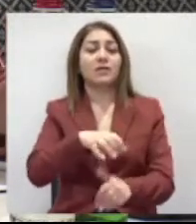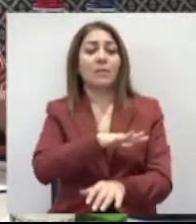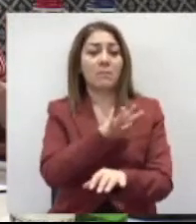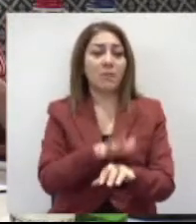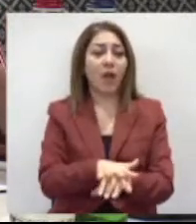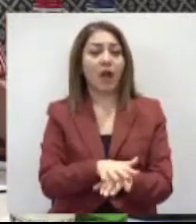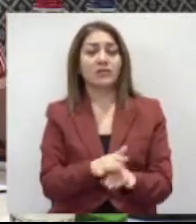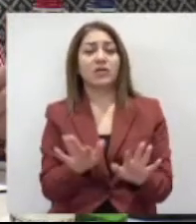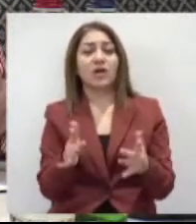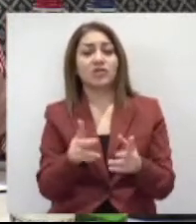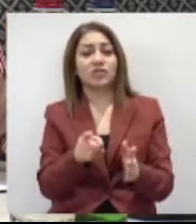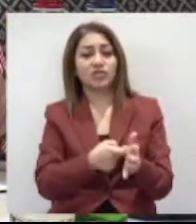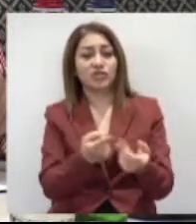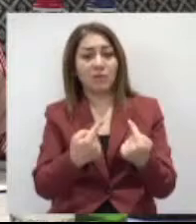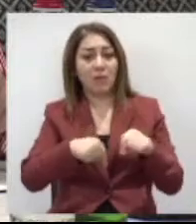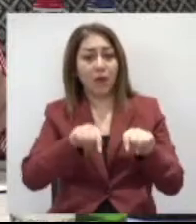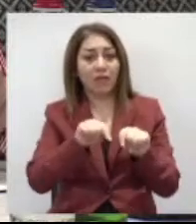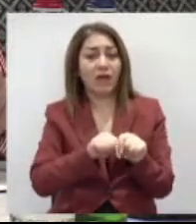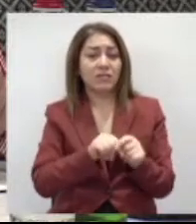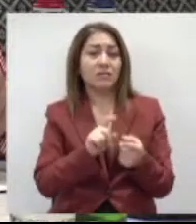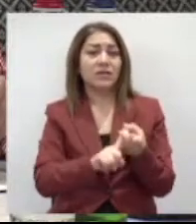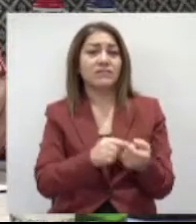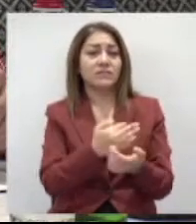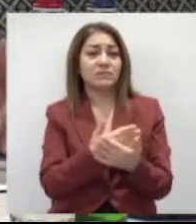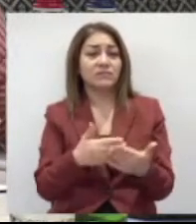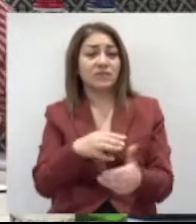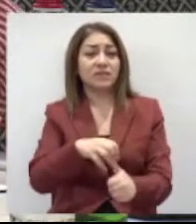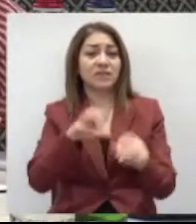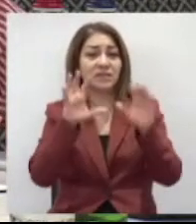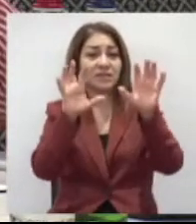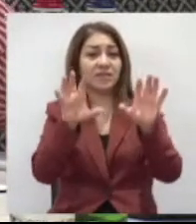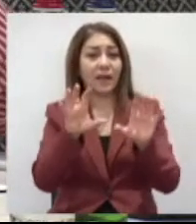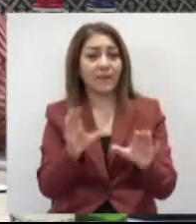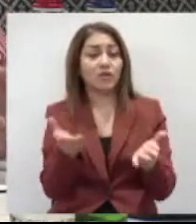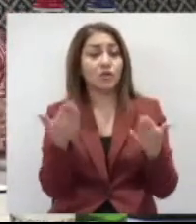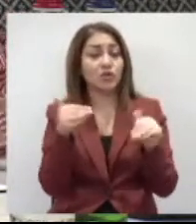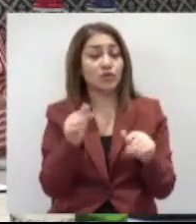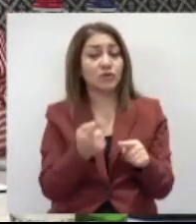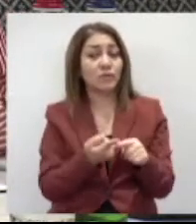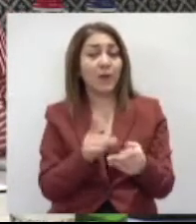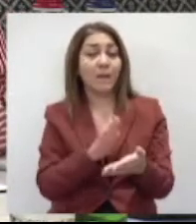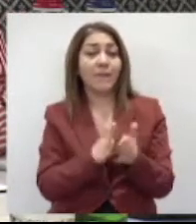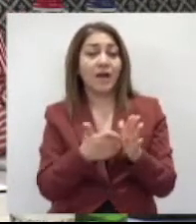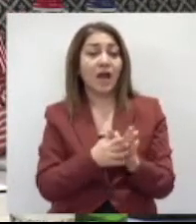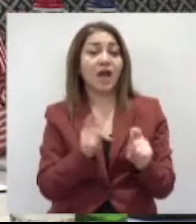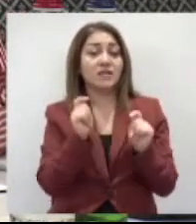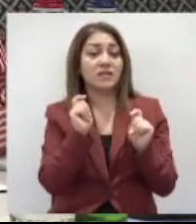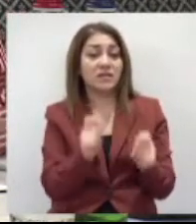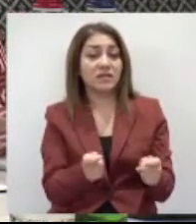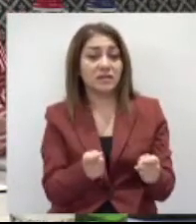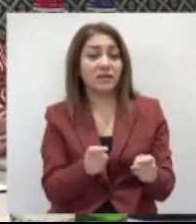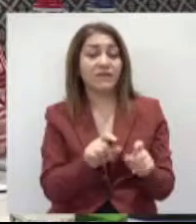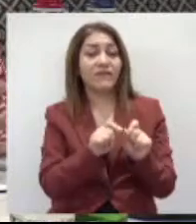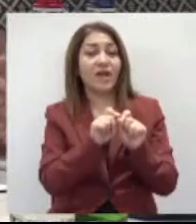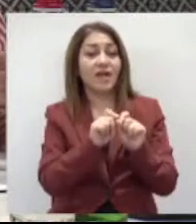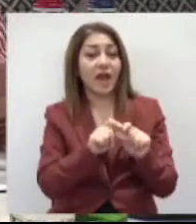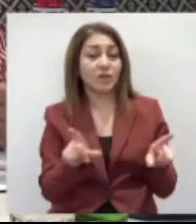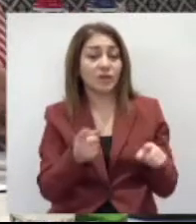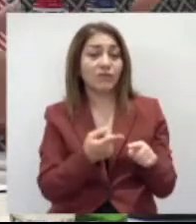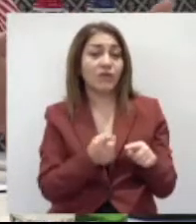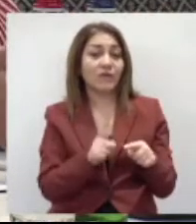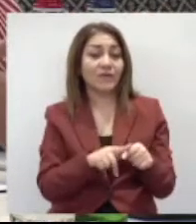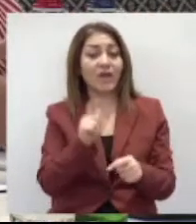այլն այս մարմիններին առնչվող սահմանադրական լուծումները, ինչու եմ ասում, որ պայմանական է ընտրված վերտարությունը, քանի որ